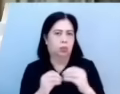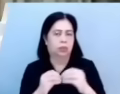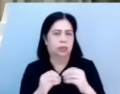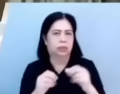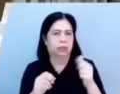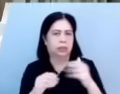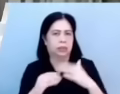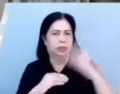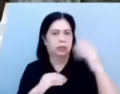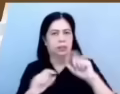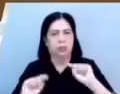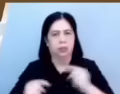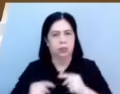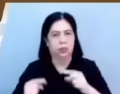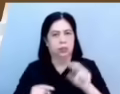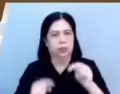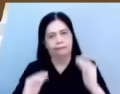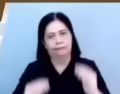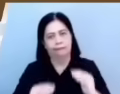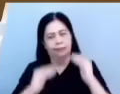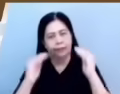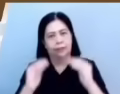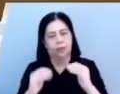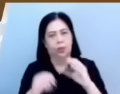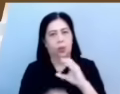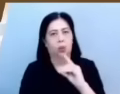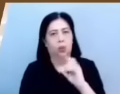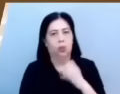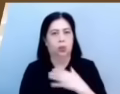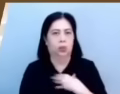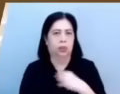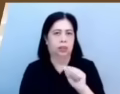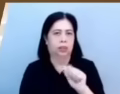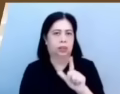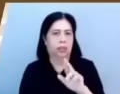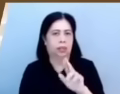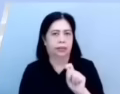kaya kailangang itaas ang Code White Alert.